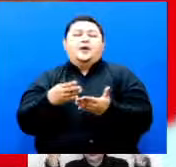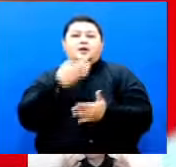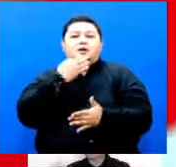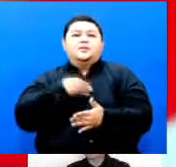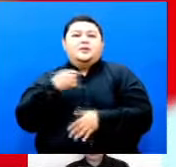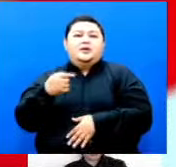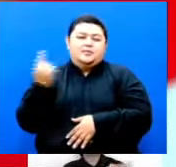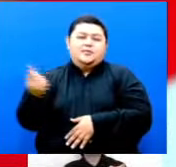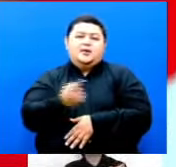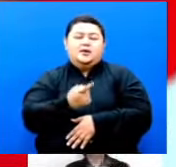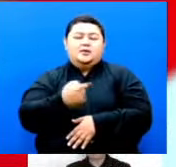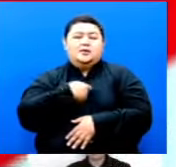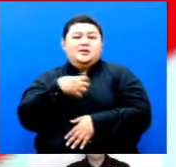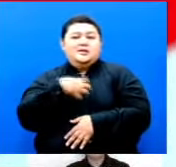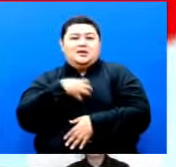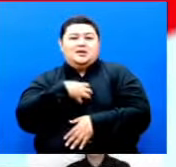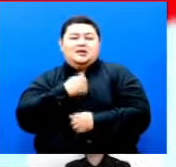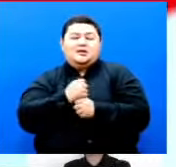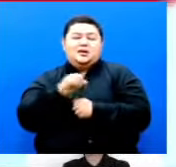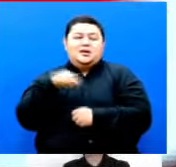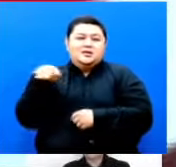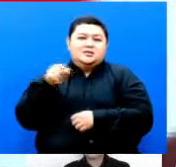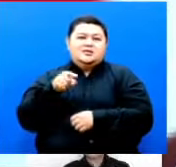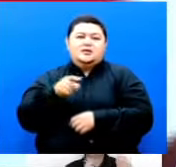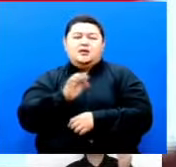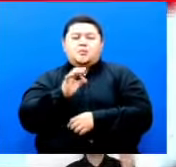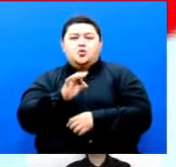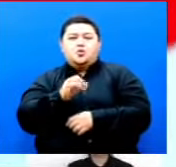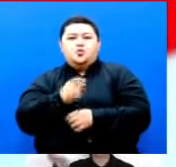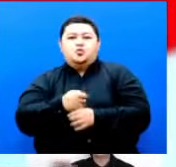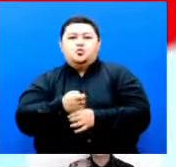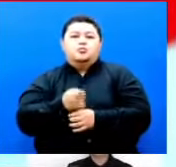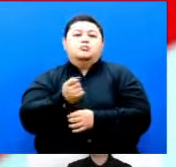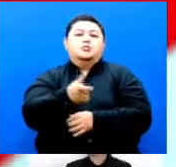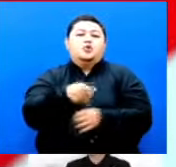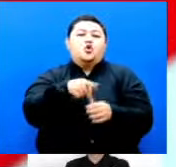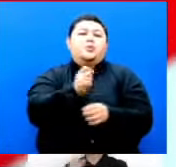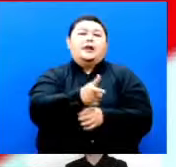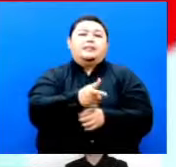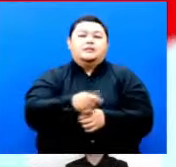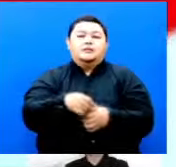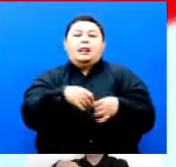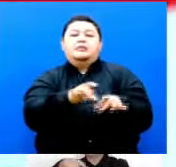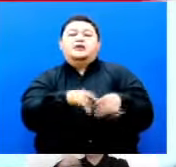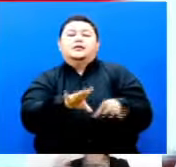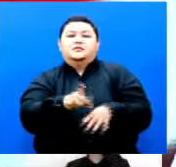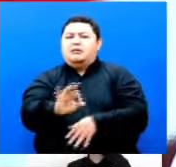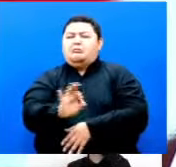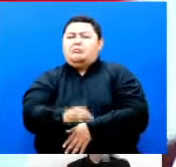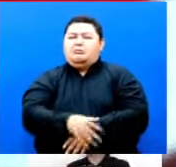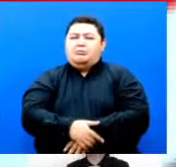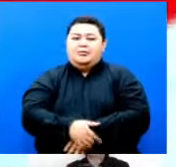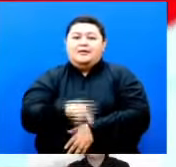merekamiliki.Karenasaya percayabahwagenerasiZinitidakhanyaperlu diberikopigratis,tetapiyanglebih penting